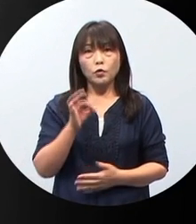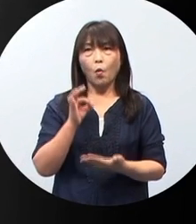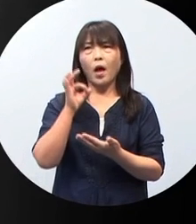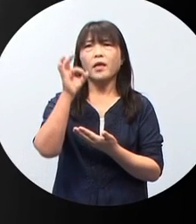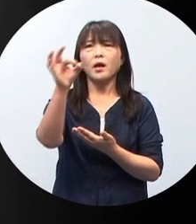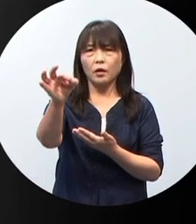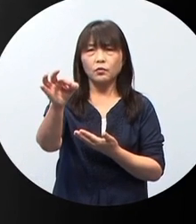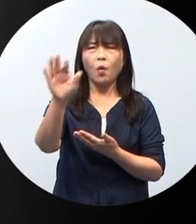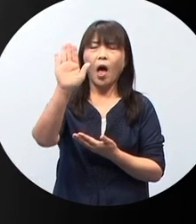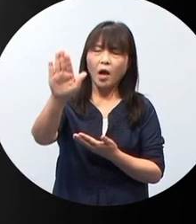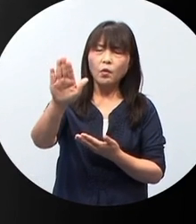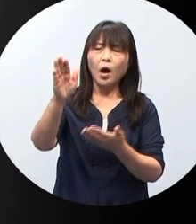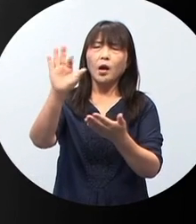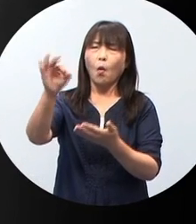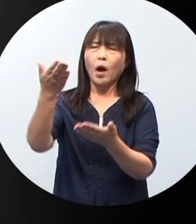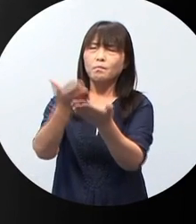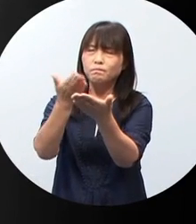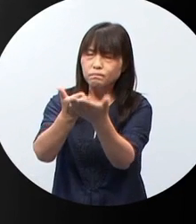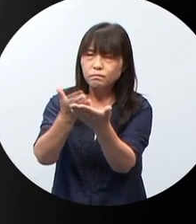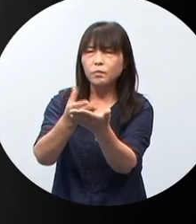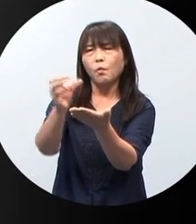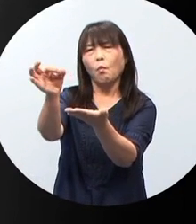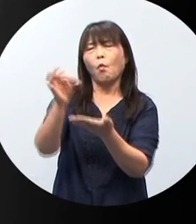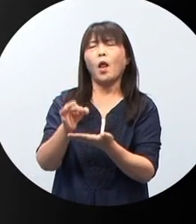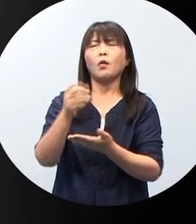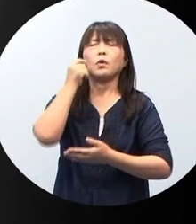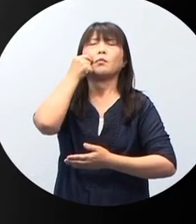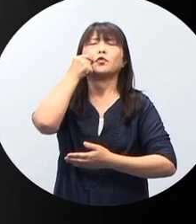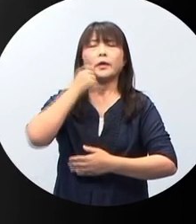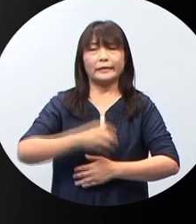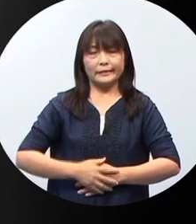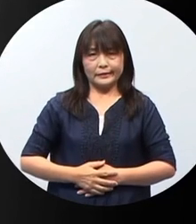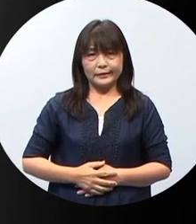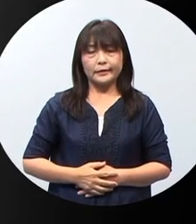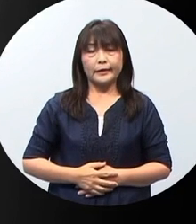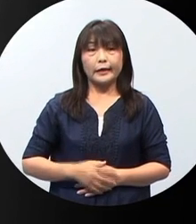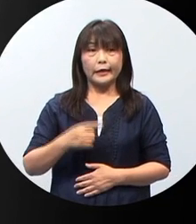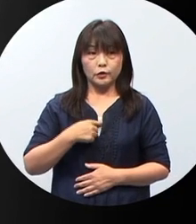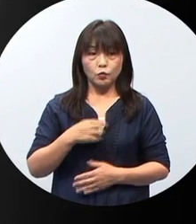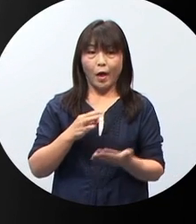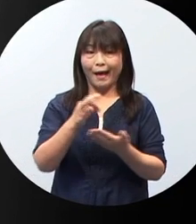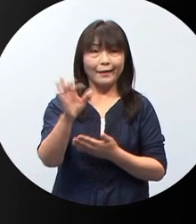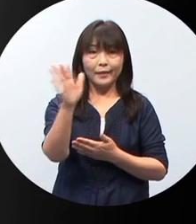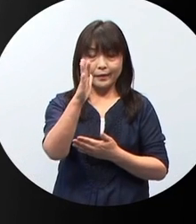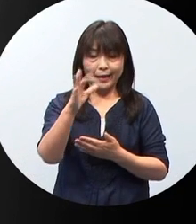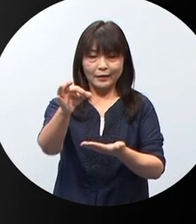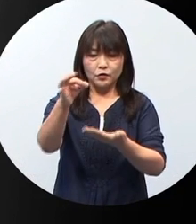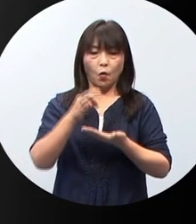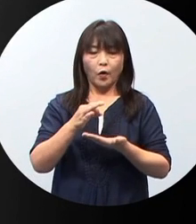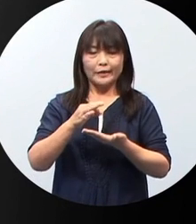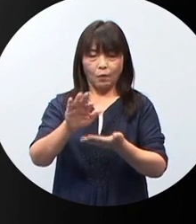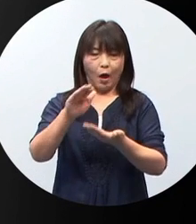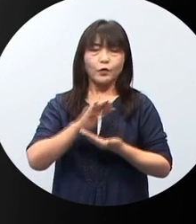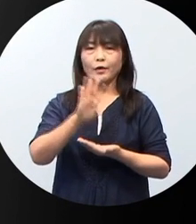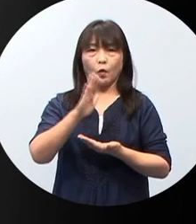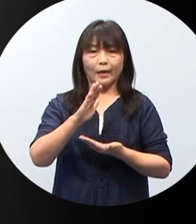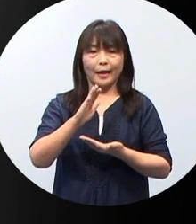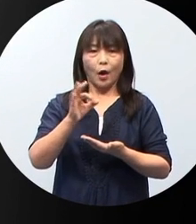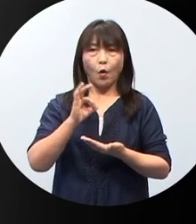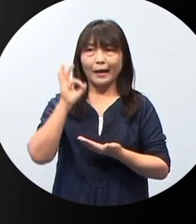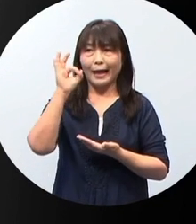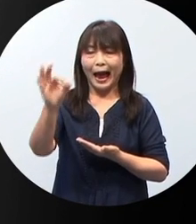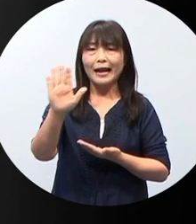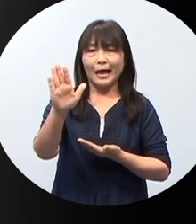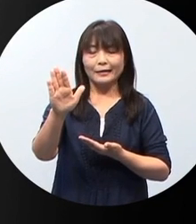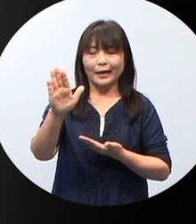うと後から取り返すのは至難の業。覚えのない商品は受け取らない、料金も支払わ